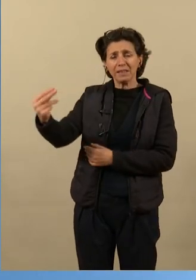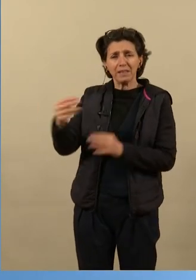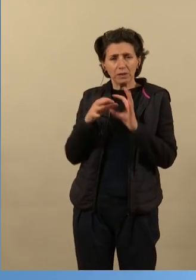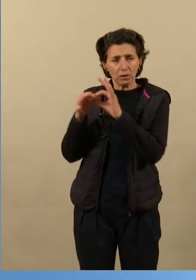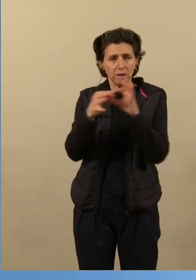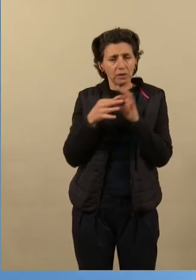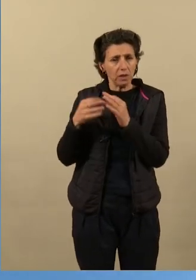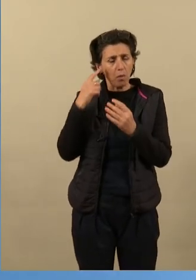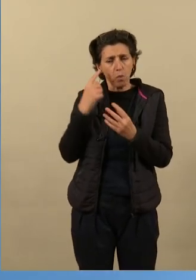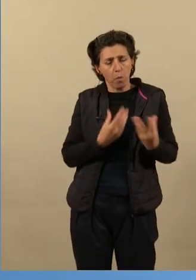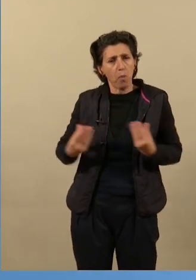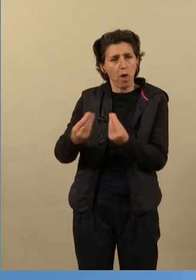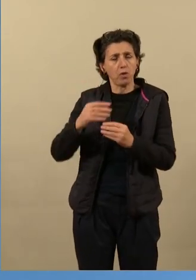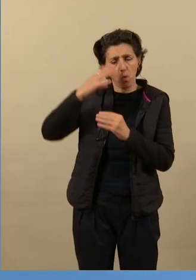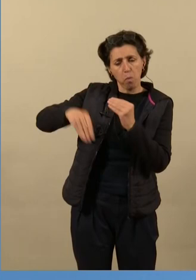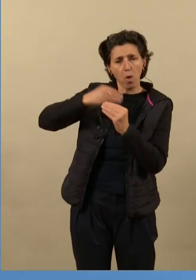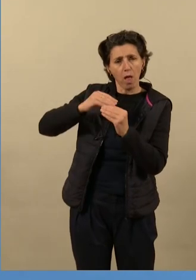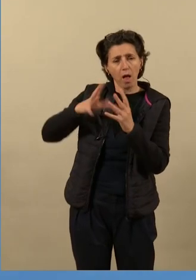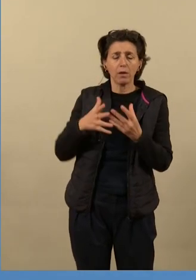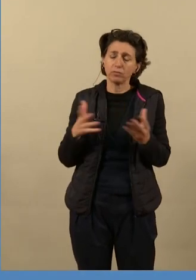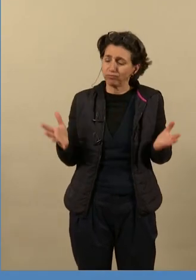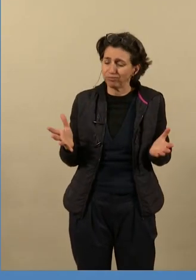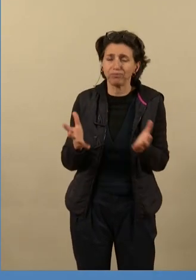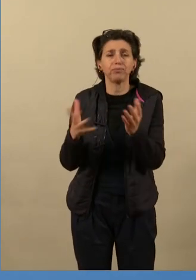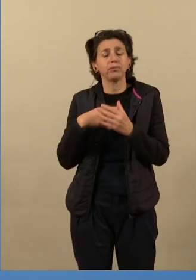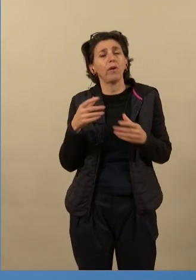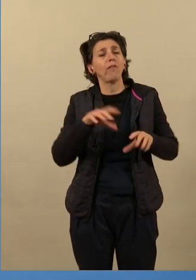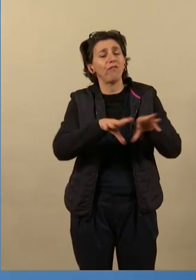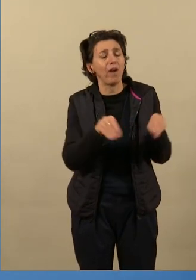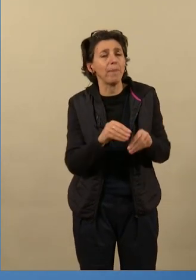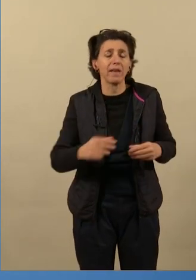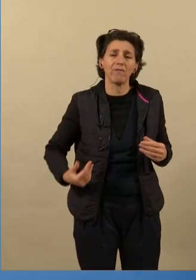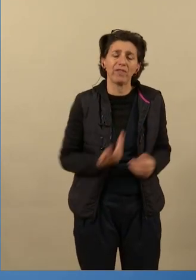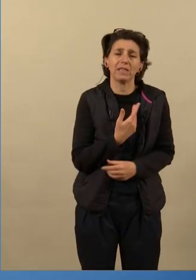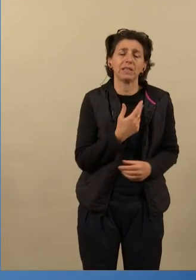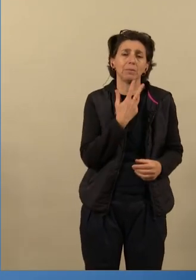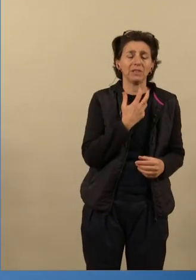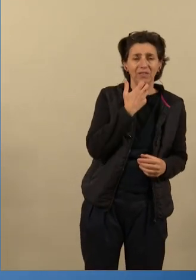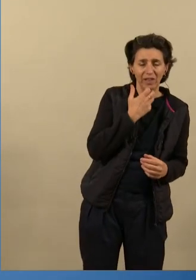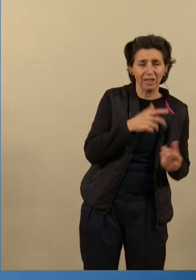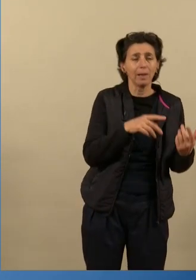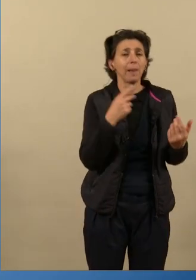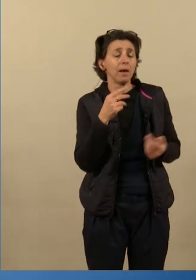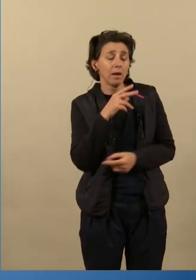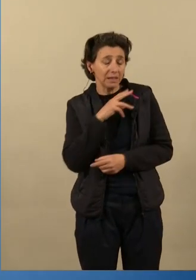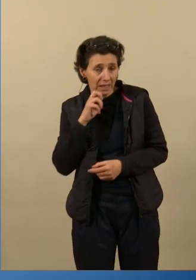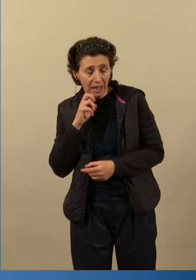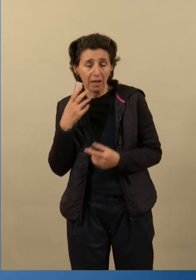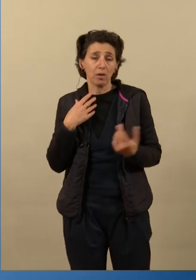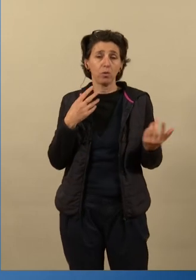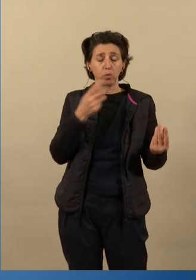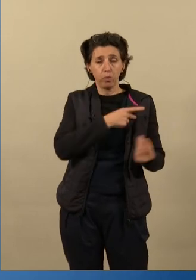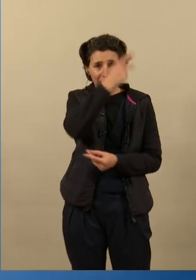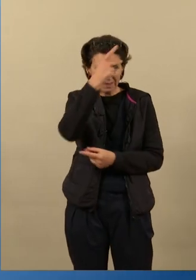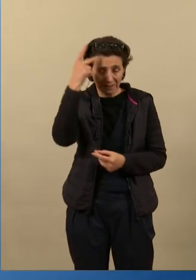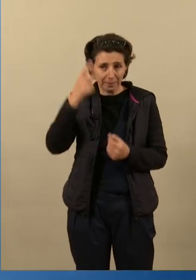engagement en faveur de la paix et renouvelle son soutien aux familles des victimes civiles tant israéliennes que palestinienne elle réaffirme